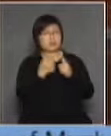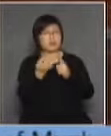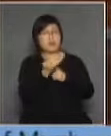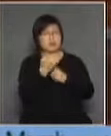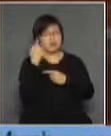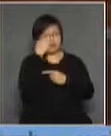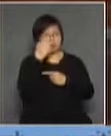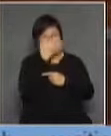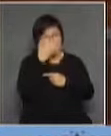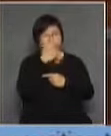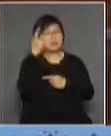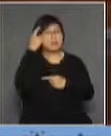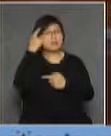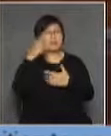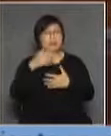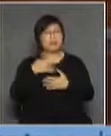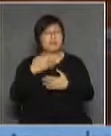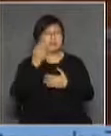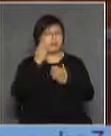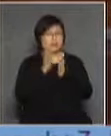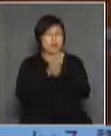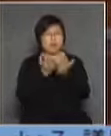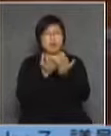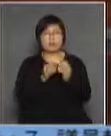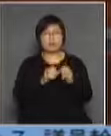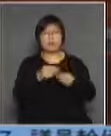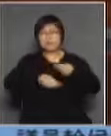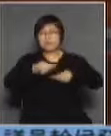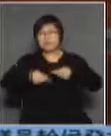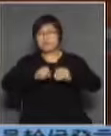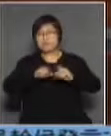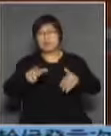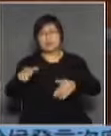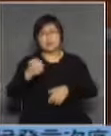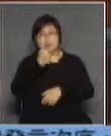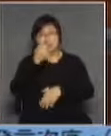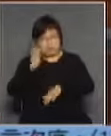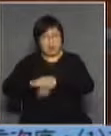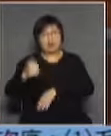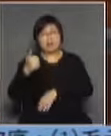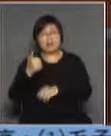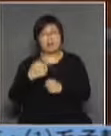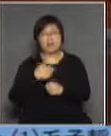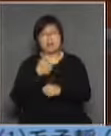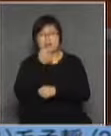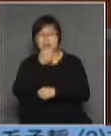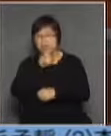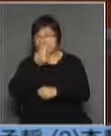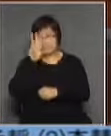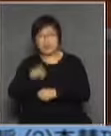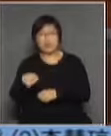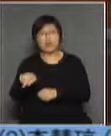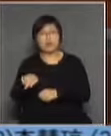樣。咁其後喺 Facebook 嗰度傳閱之後呢，啲記者好嘢喎，記者揾到呢一